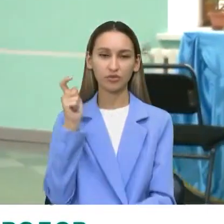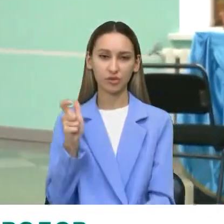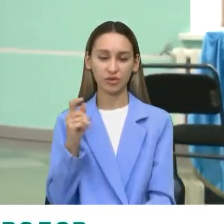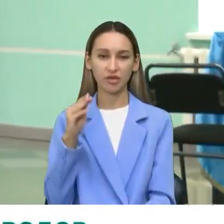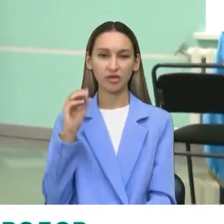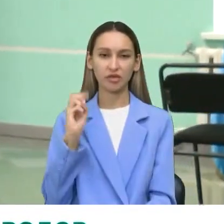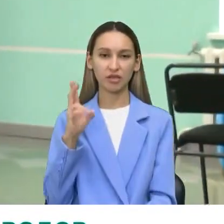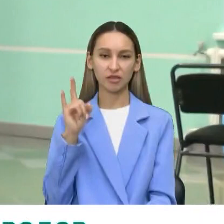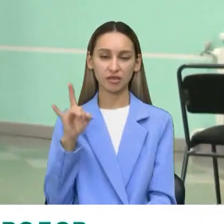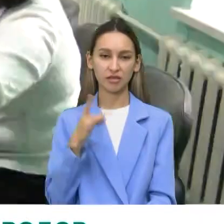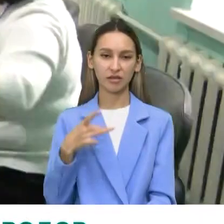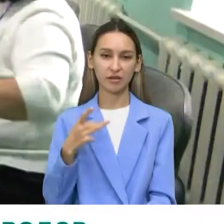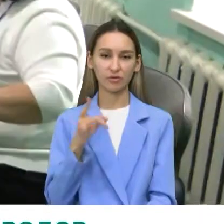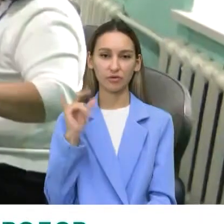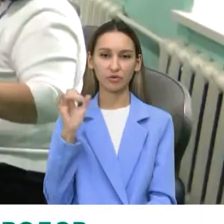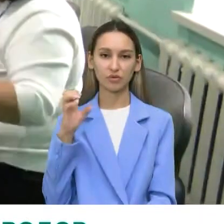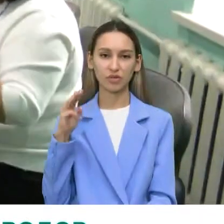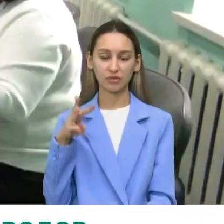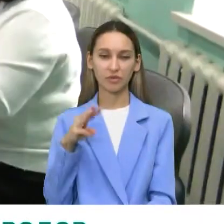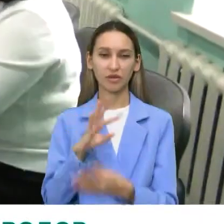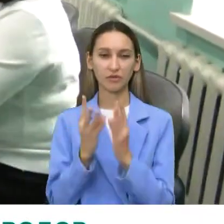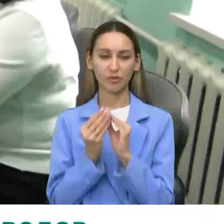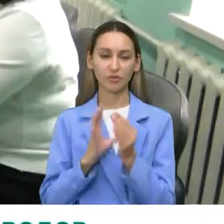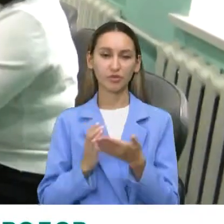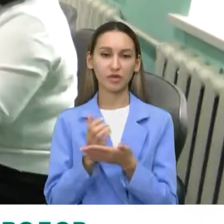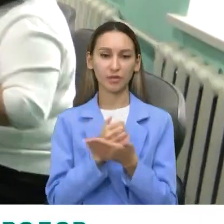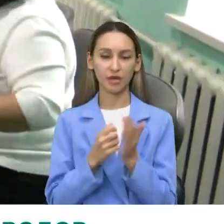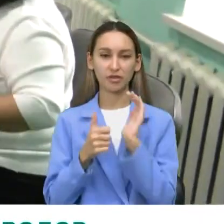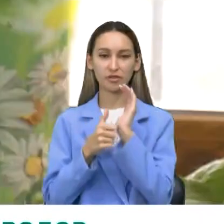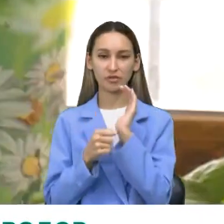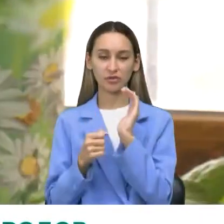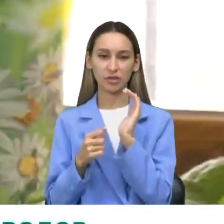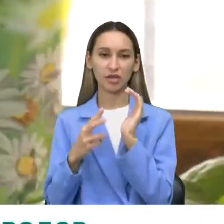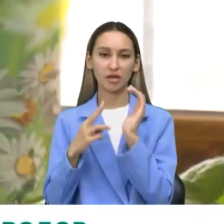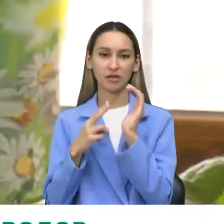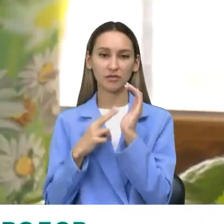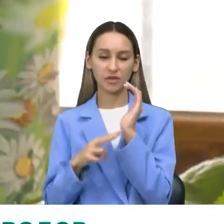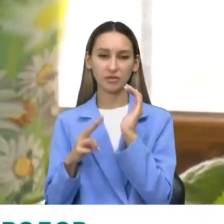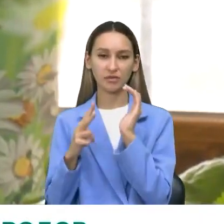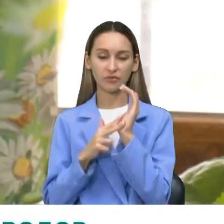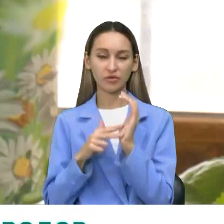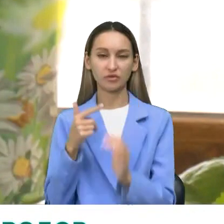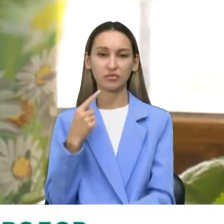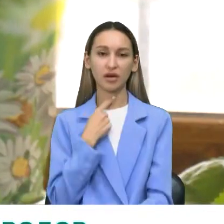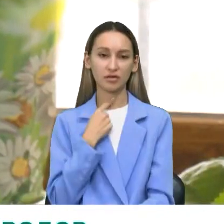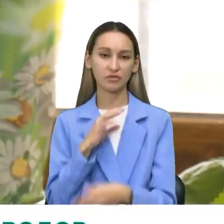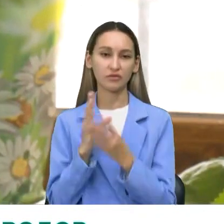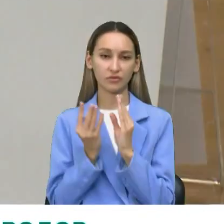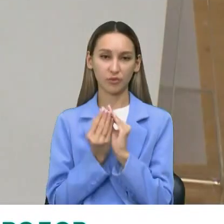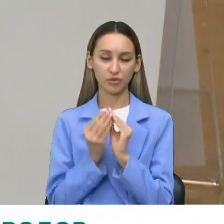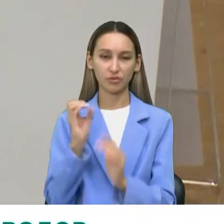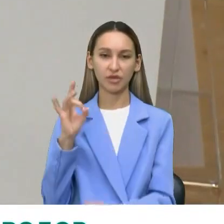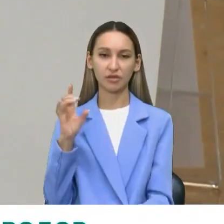Рустем жумагулов набрал 798 голосов Алмагуль драли 6644 голоса